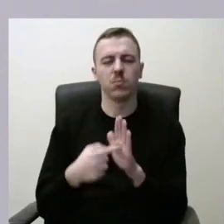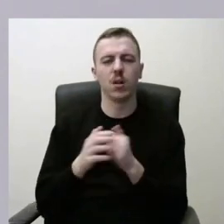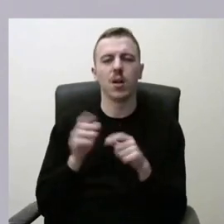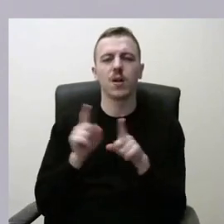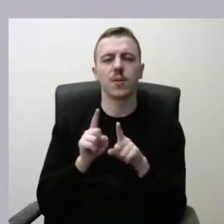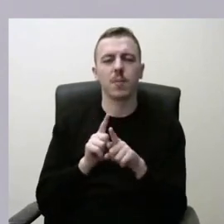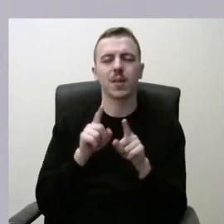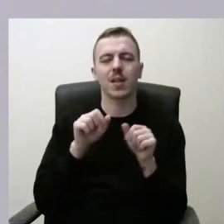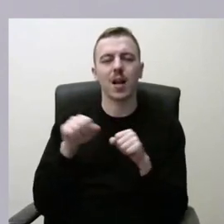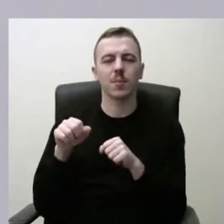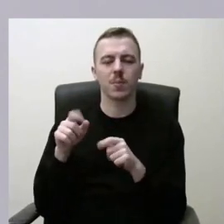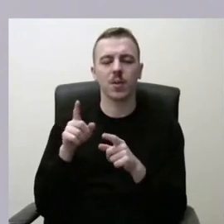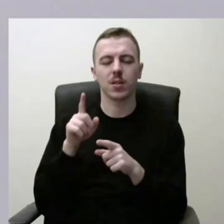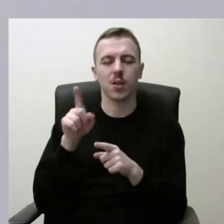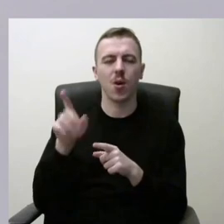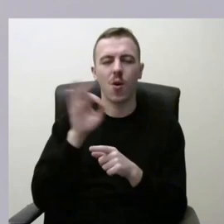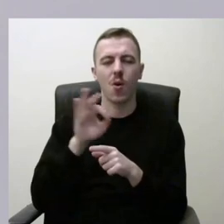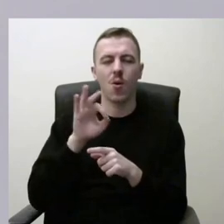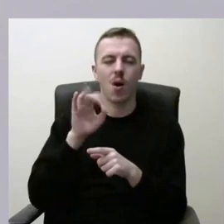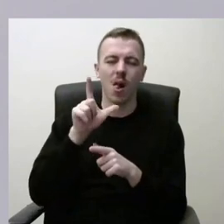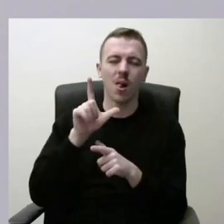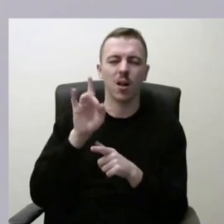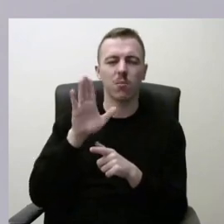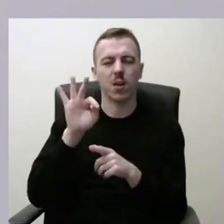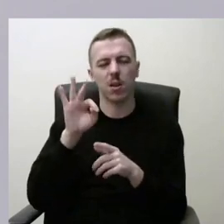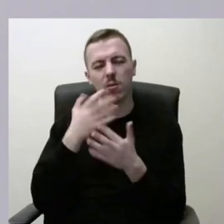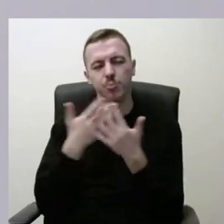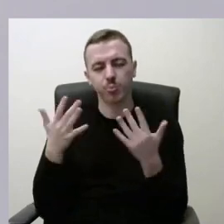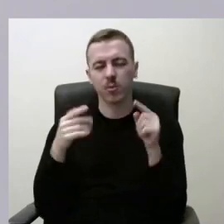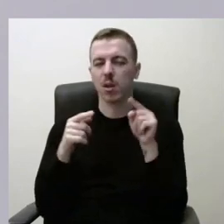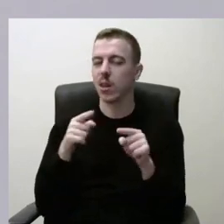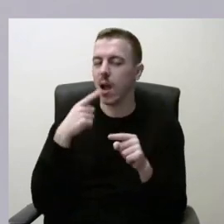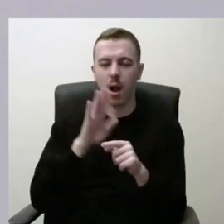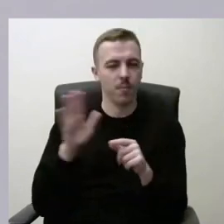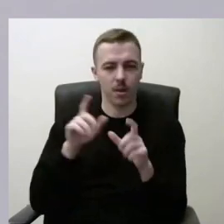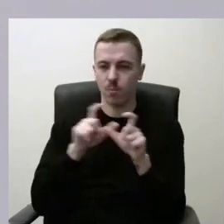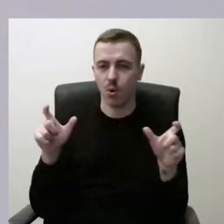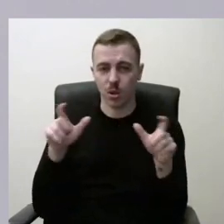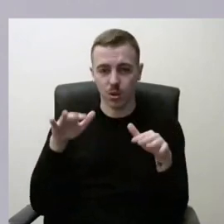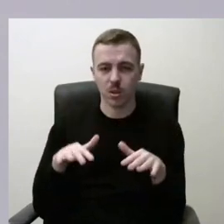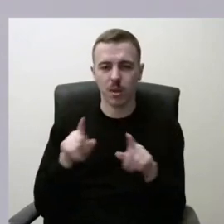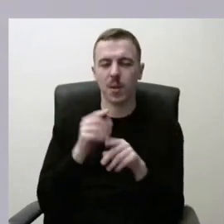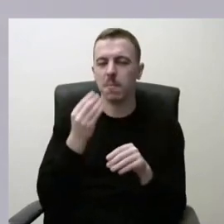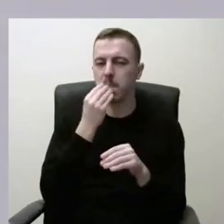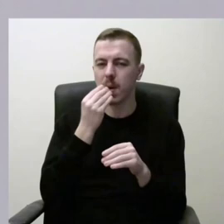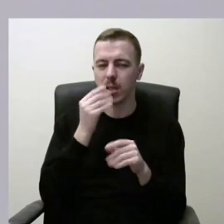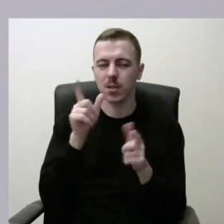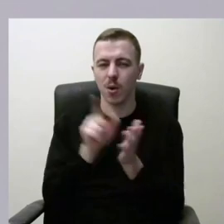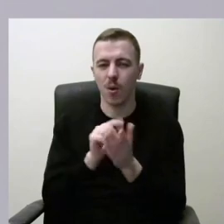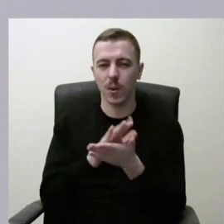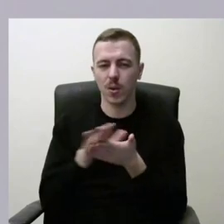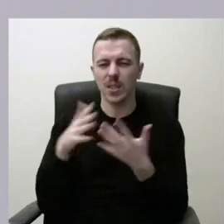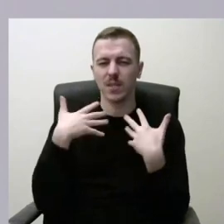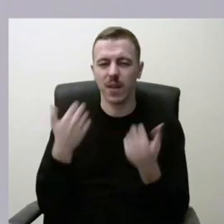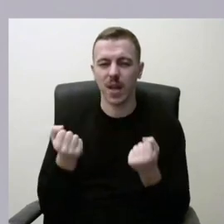galimybę genderizmui mokyklose, turi būti nemokamas maistas ugdymo įstaigose iš sveikas, iš